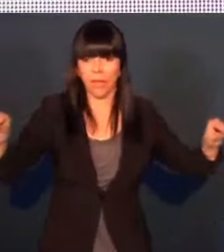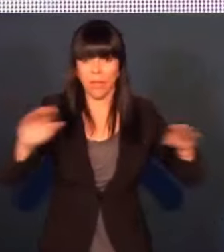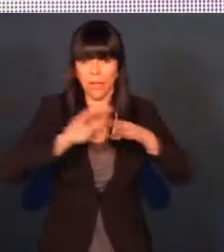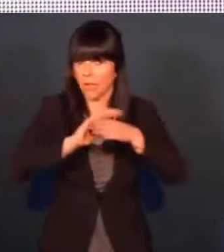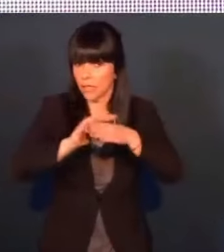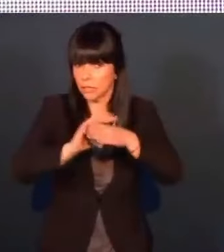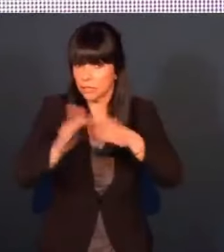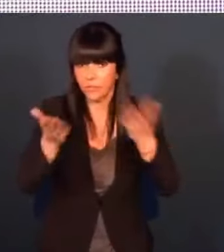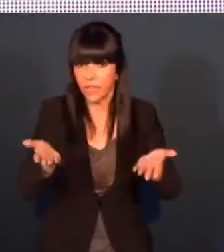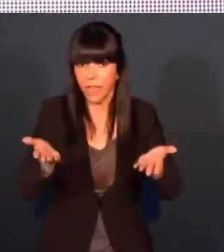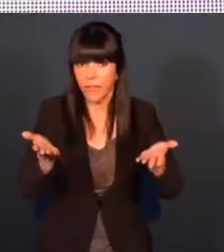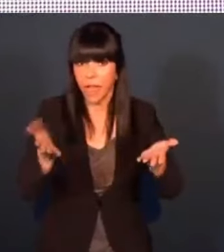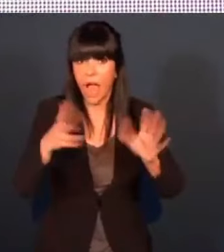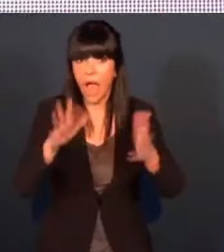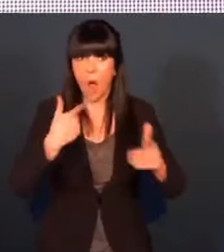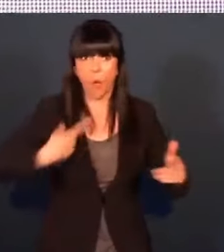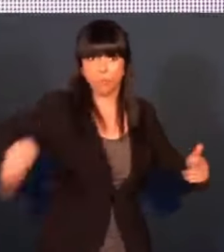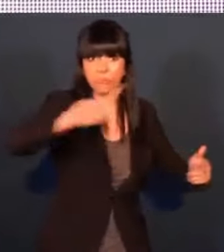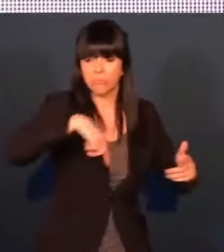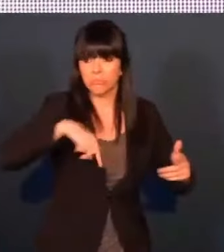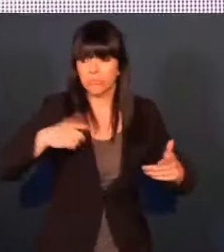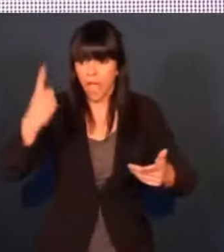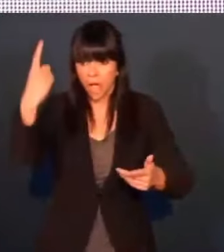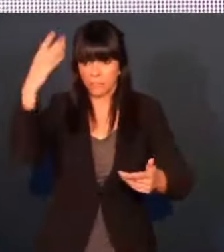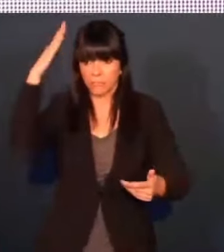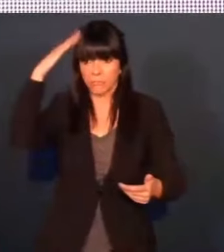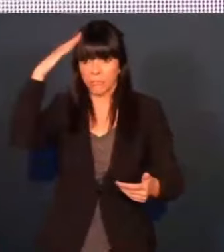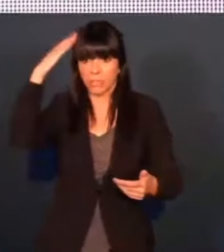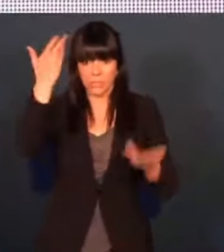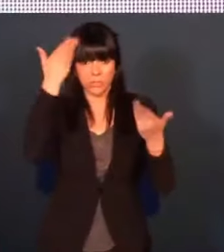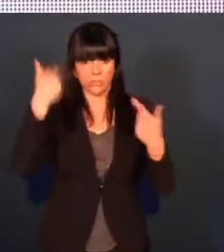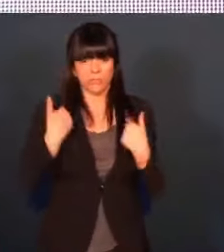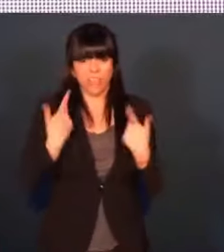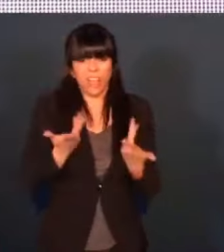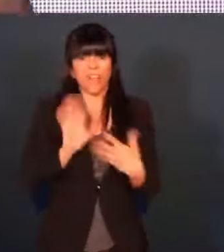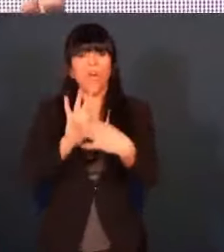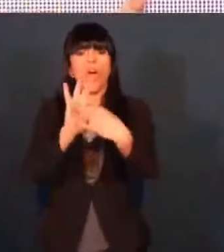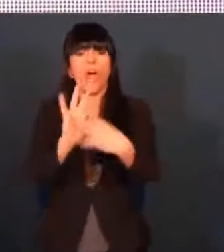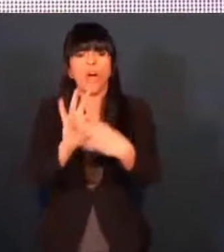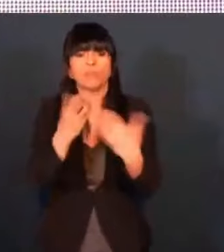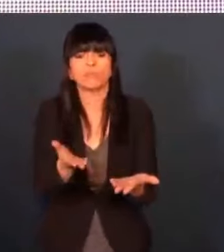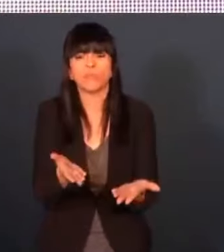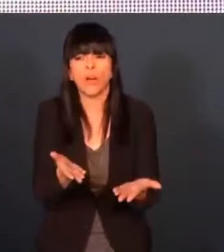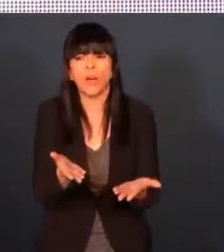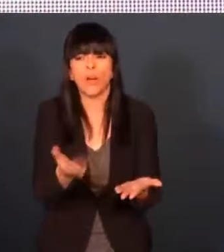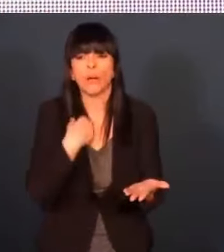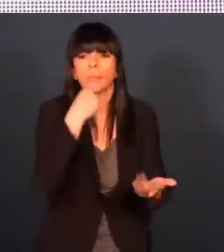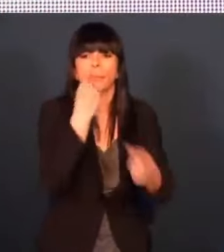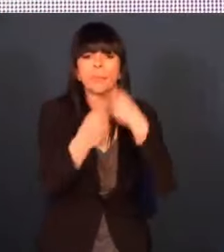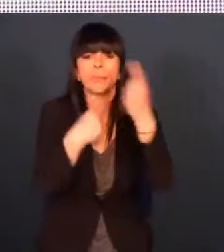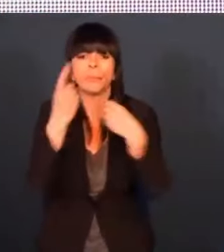Извинявайте, ама ако някой нас не укорява за името на един министър, ние имаме 100 пъти повече основания да попитаме другите. Как може заради